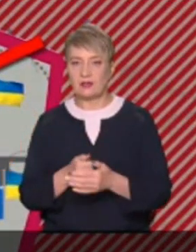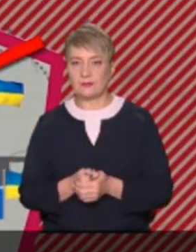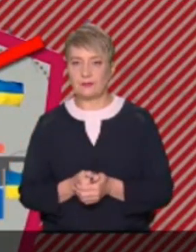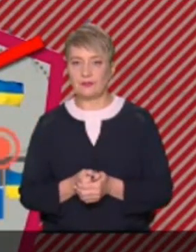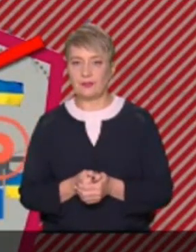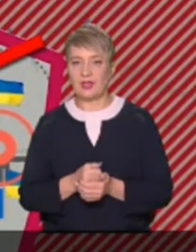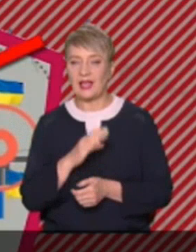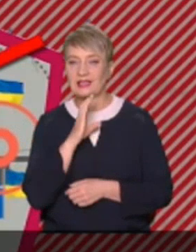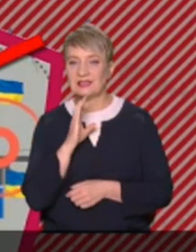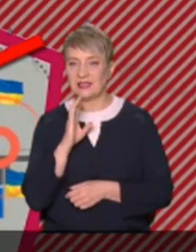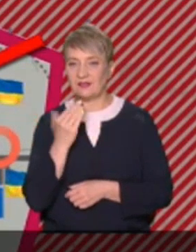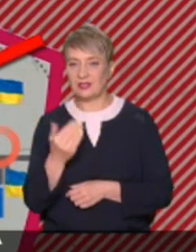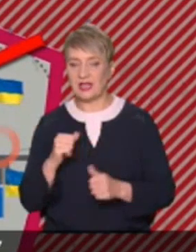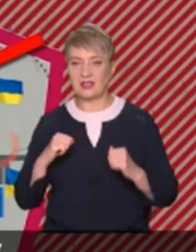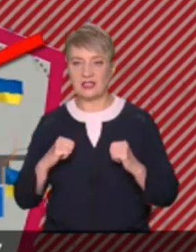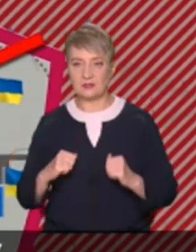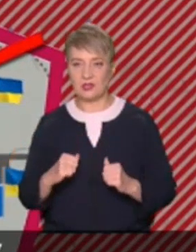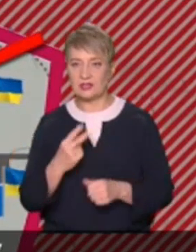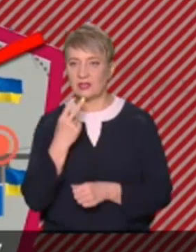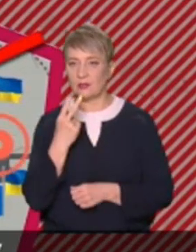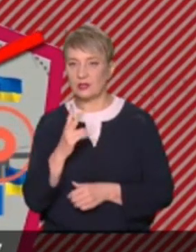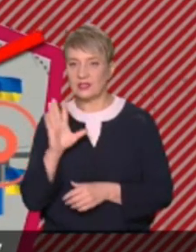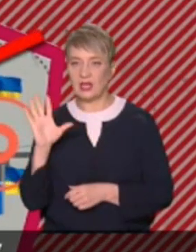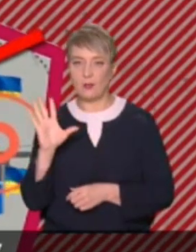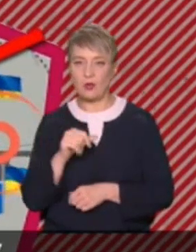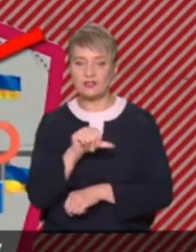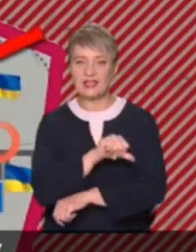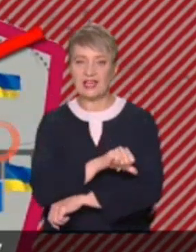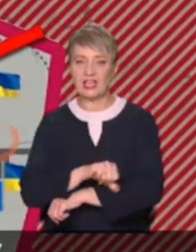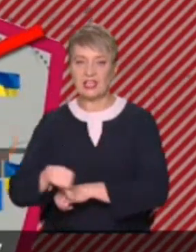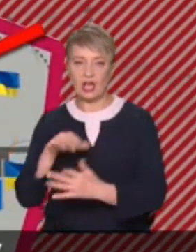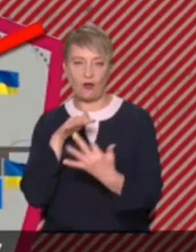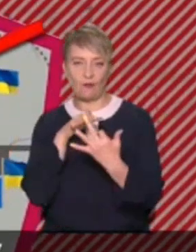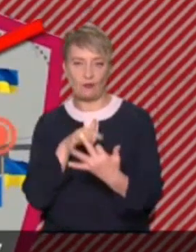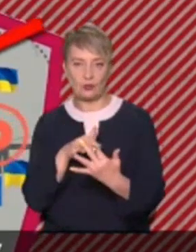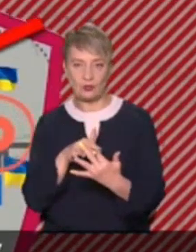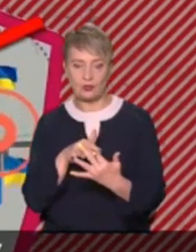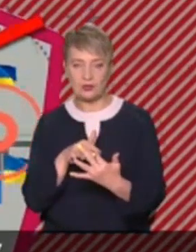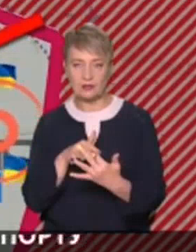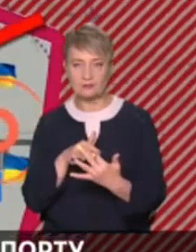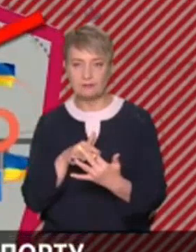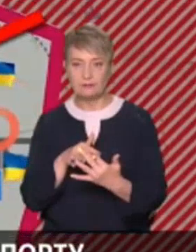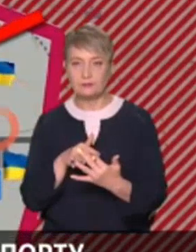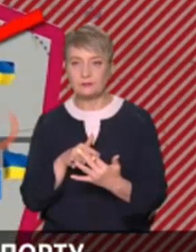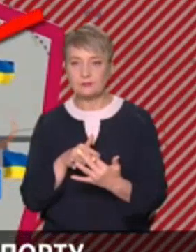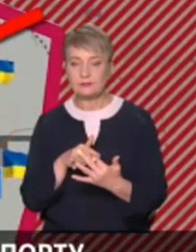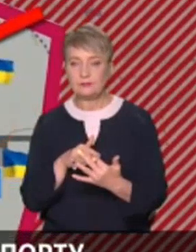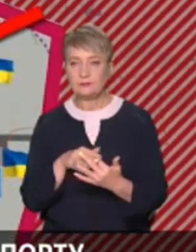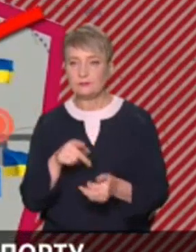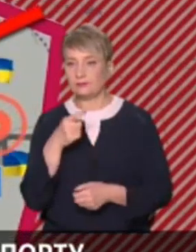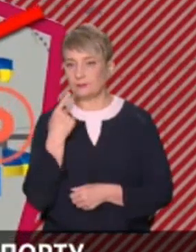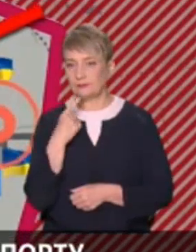Сіверська неспокійно, бачимо, що по усій лінії фронту в Американському інституті вивчення війни зазначають,